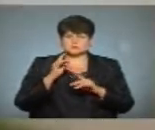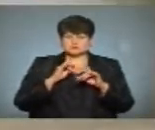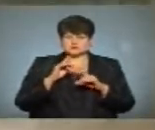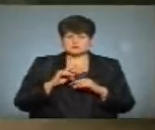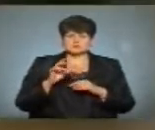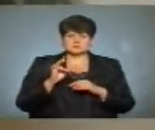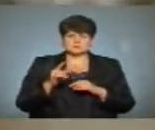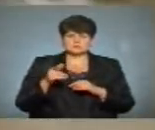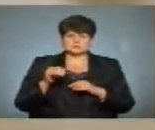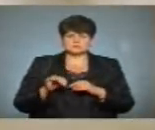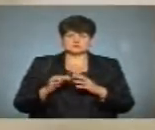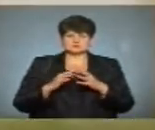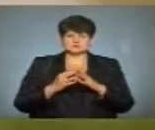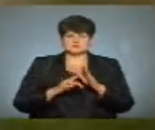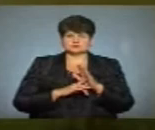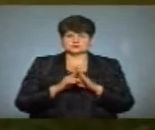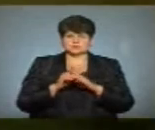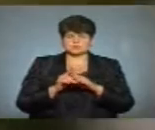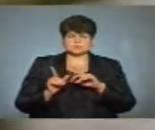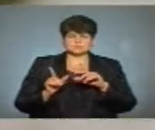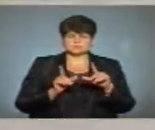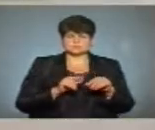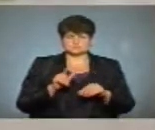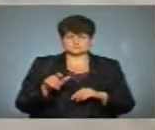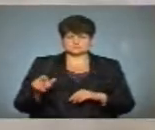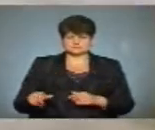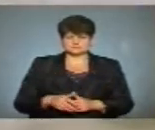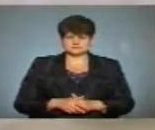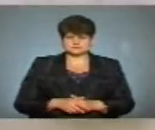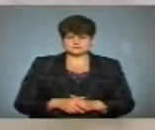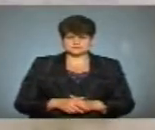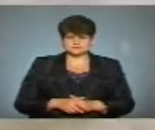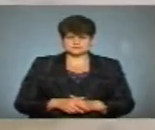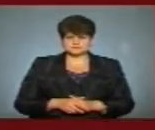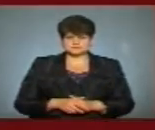Наталія Гушпіт, з селища почали евакуйовувати жителів.